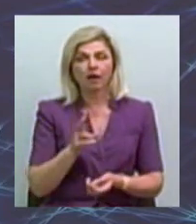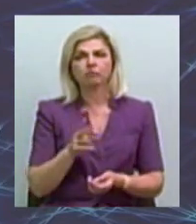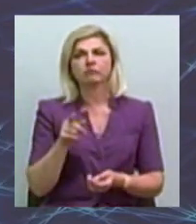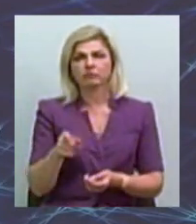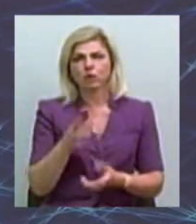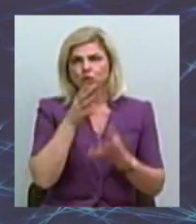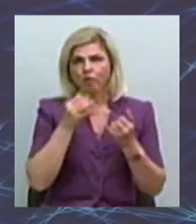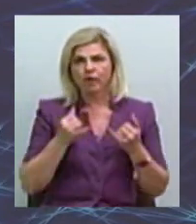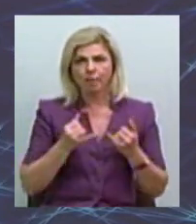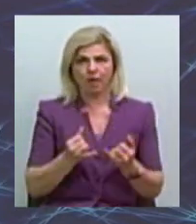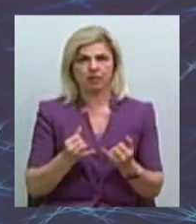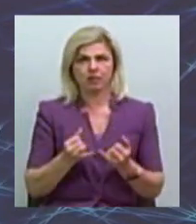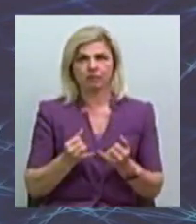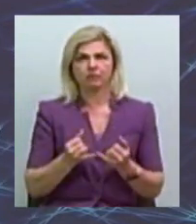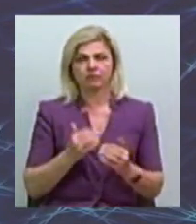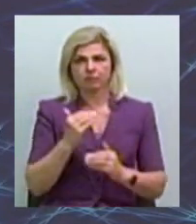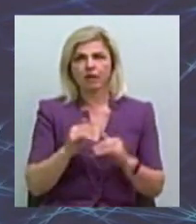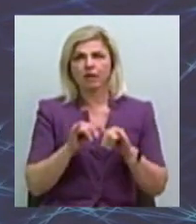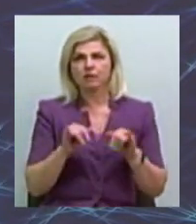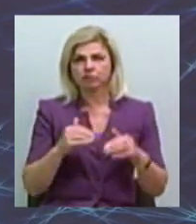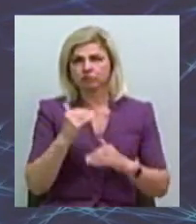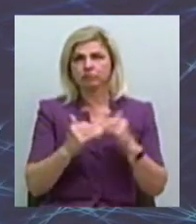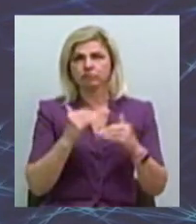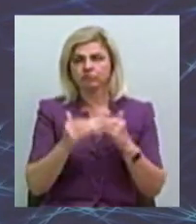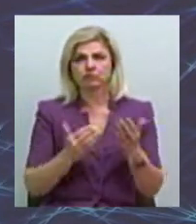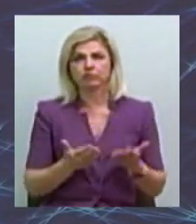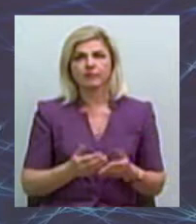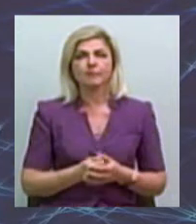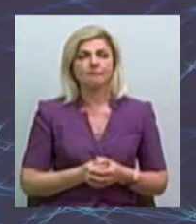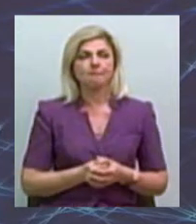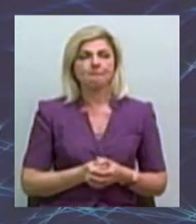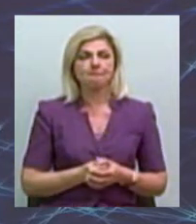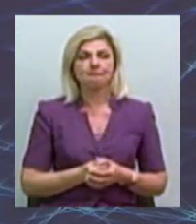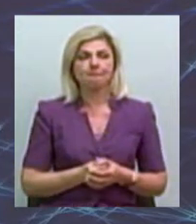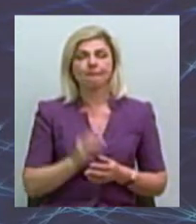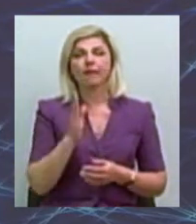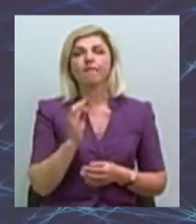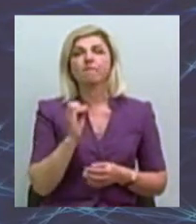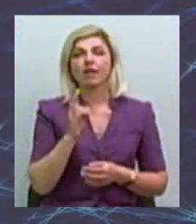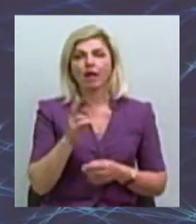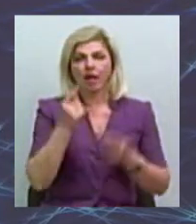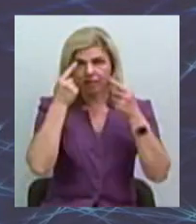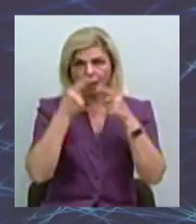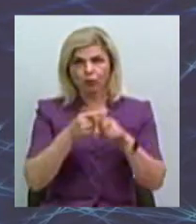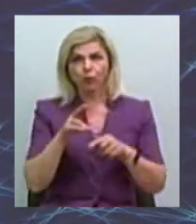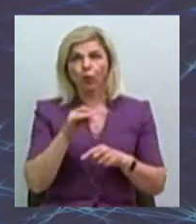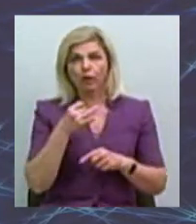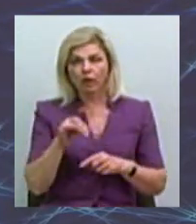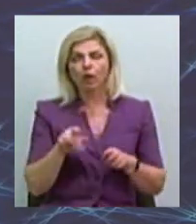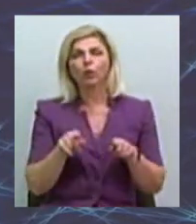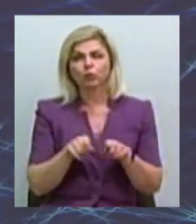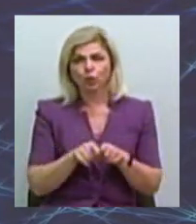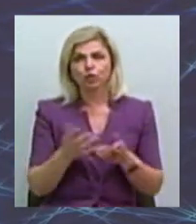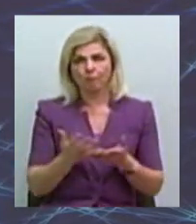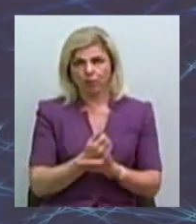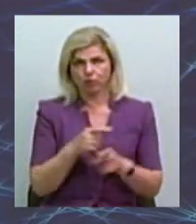со временем, и в, скажем, век технологий тоже обретает